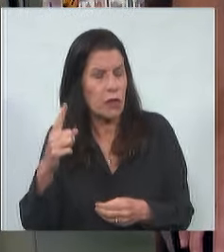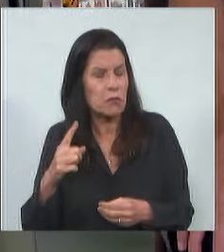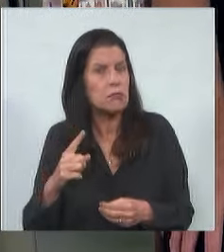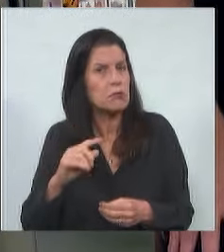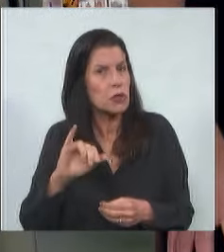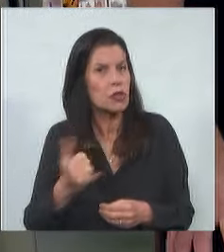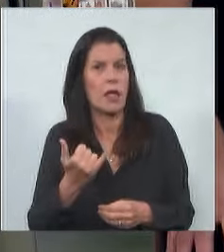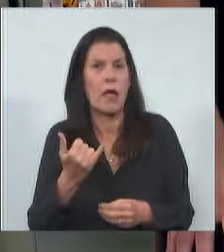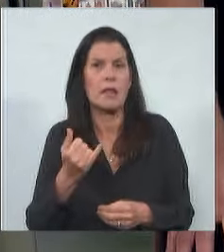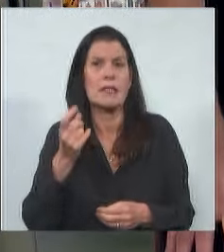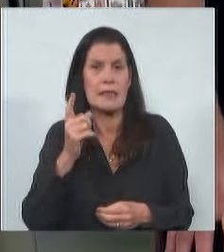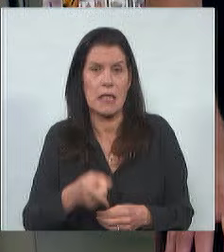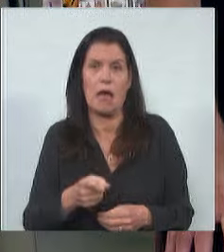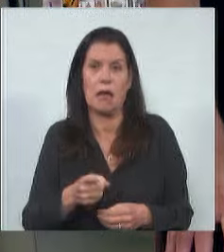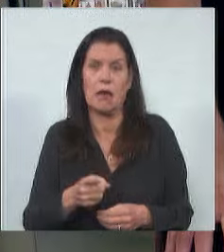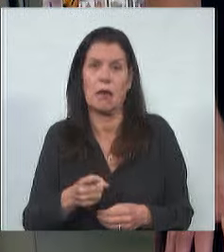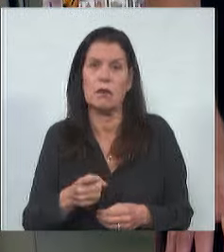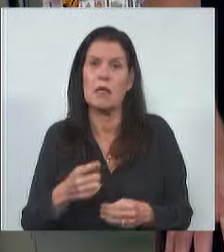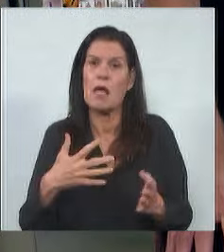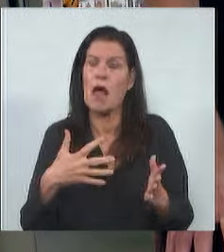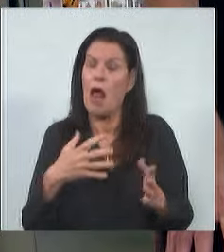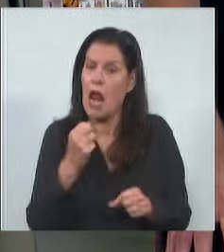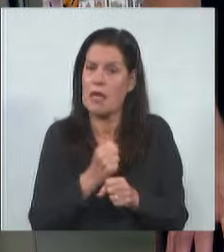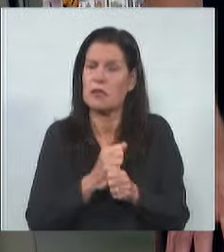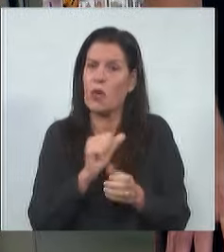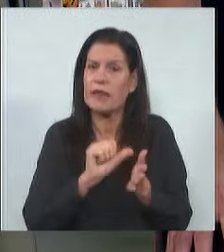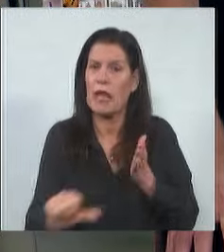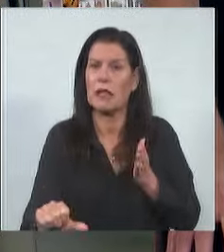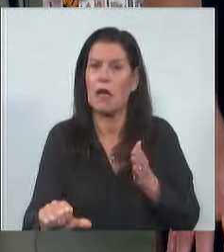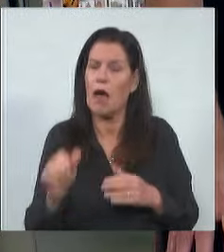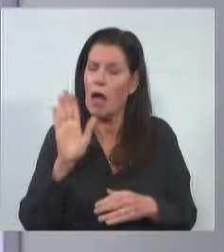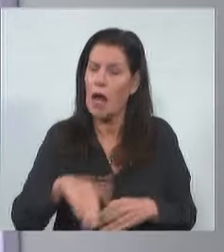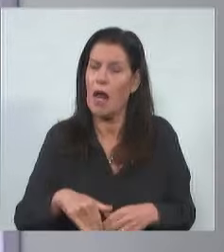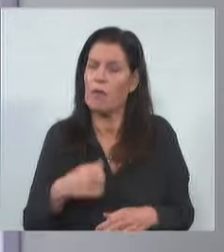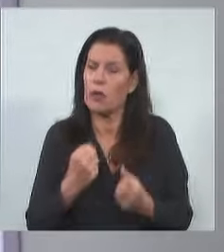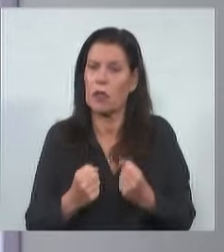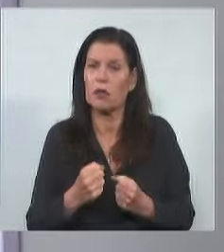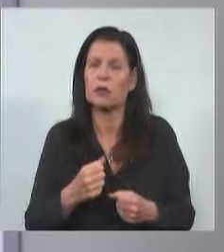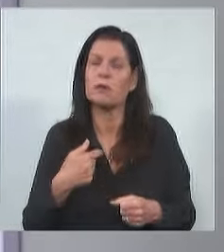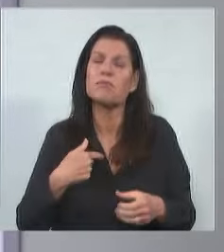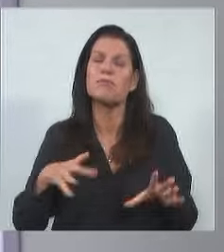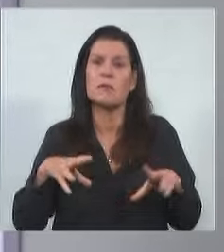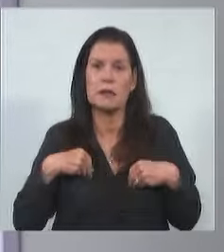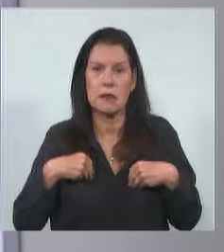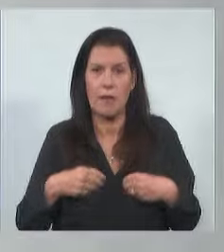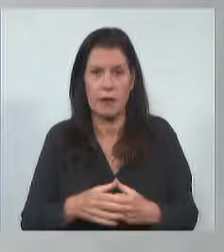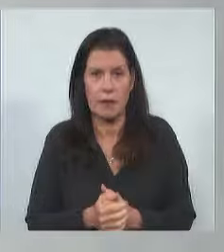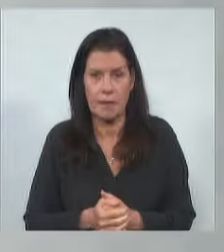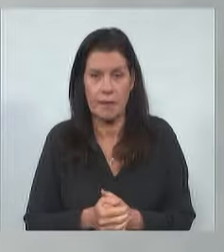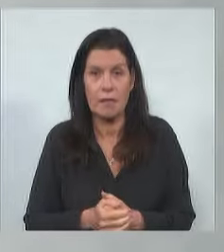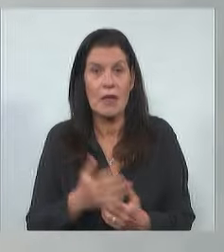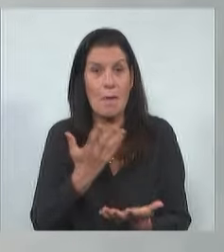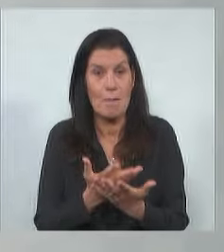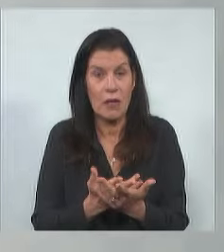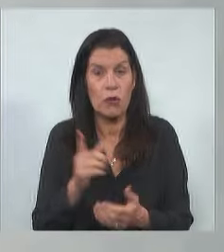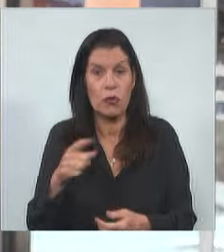צורך לבצע את הנתיחה עם כל הכאב, ואז נתנו בעצם את ההסכמה. לאורך כל העדות הוא מסביר כי הסיבה שלא שלח